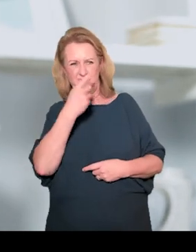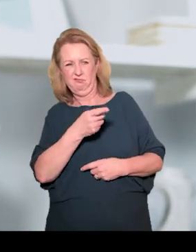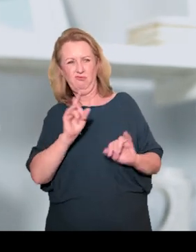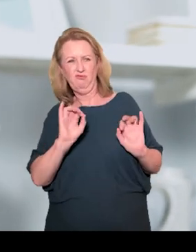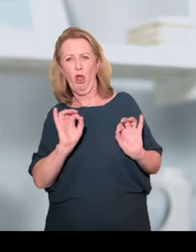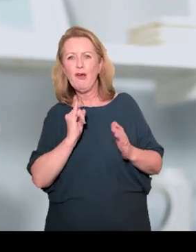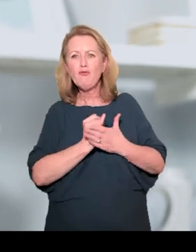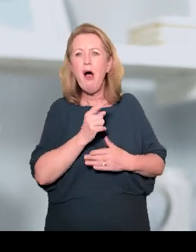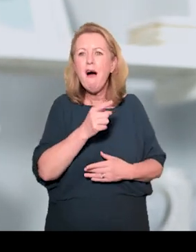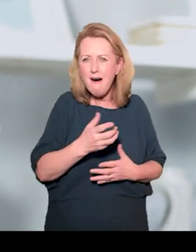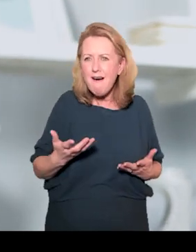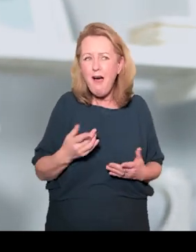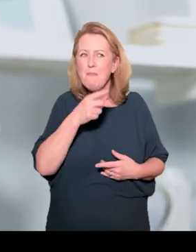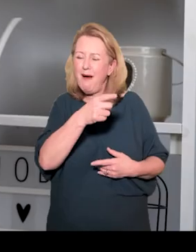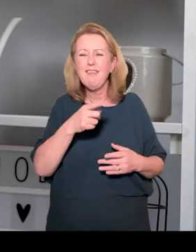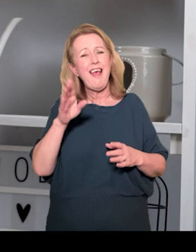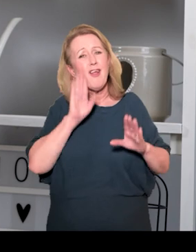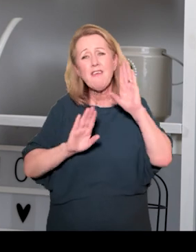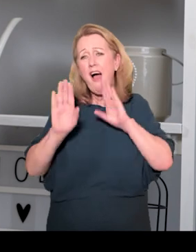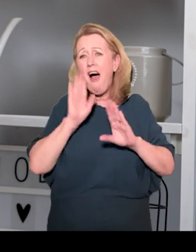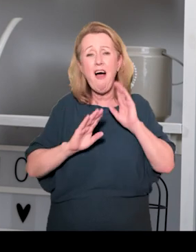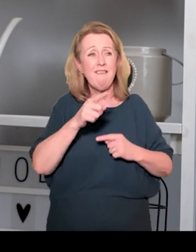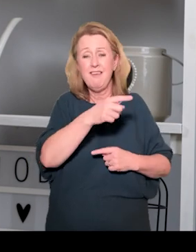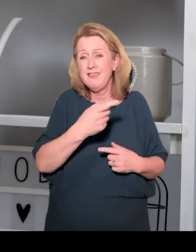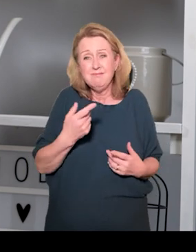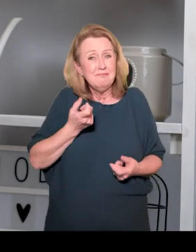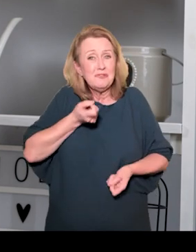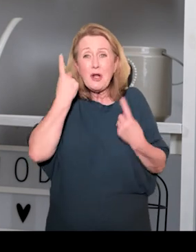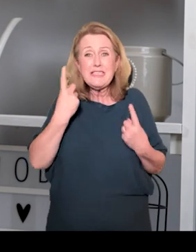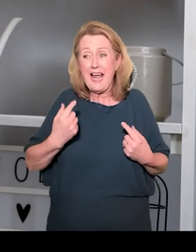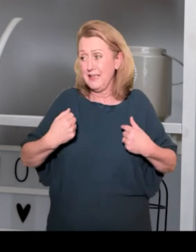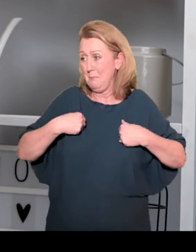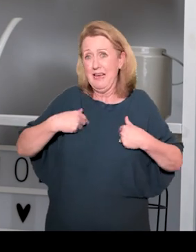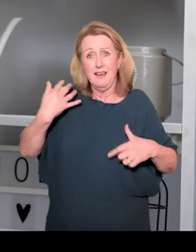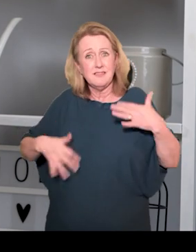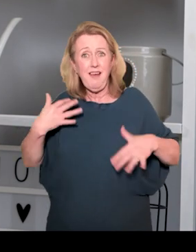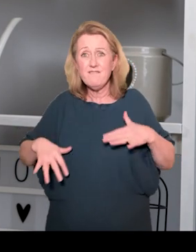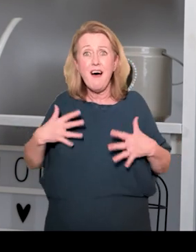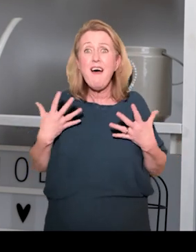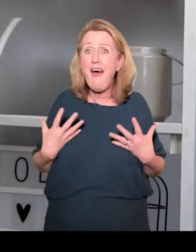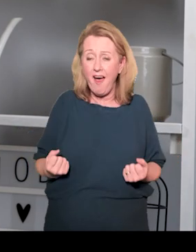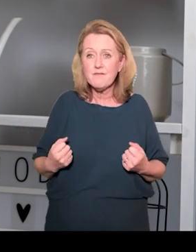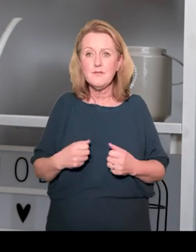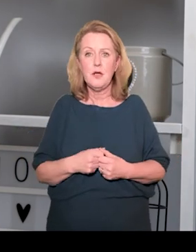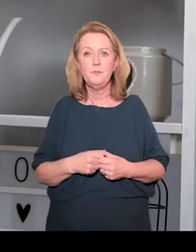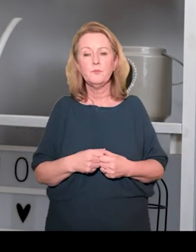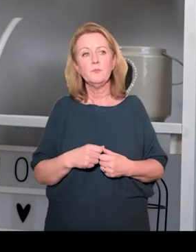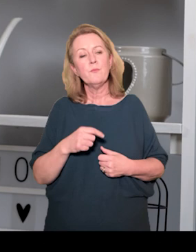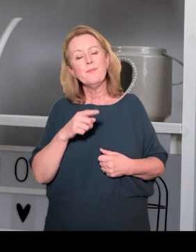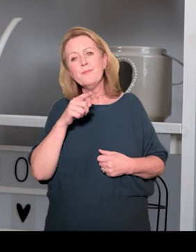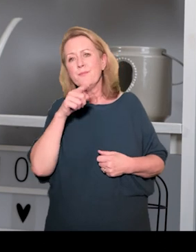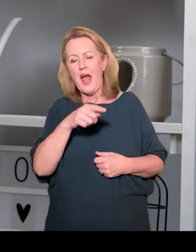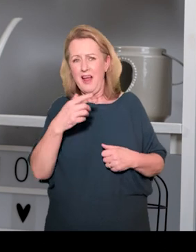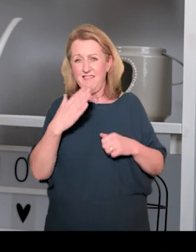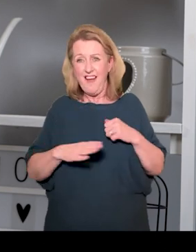am endometriosis pan o'n i'n ifanc, a fi wedi gorfod wneud lot o'r gwaith ymchwil am hwnna fi hun, achos dyw'r wybodaeth ddim ar gael